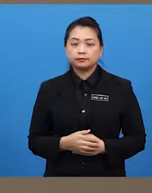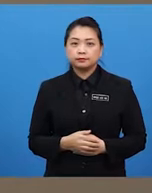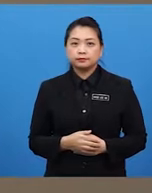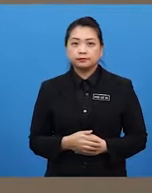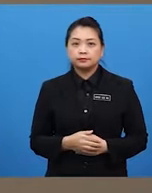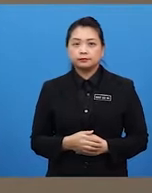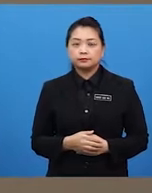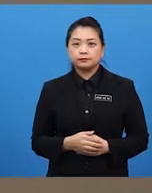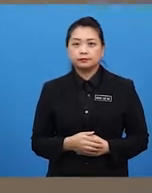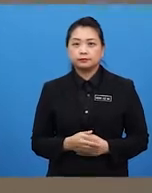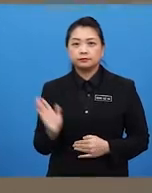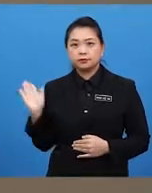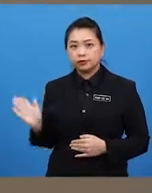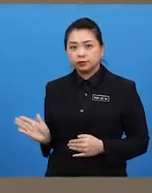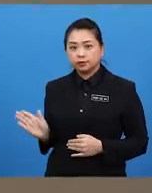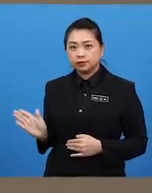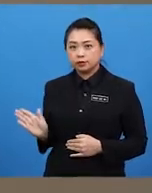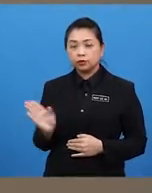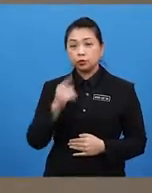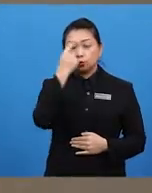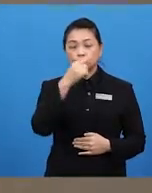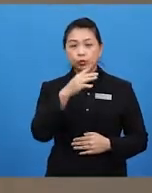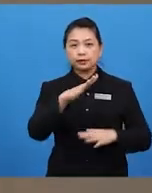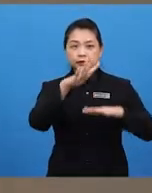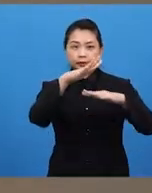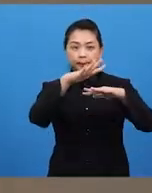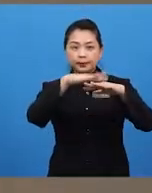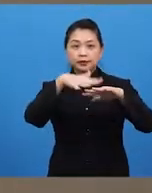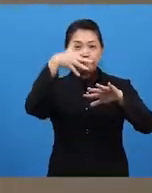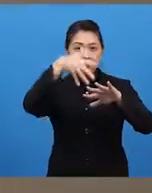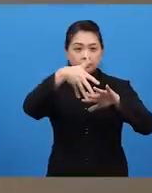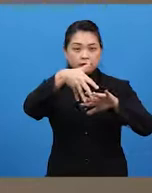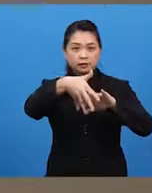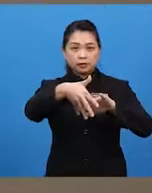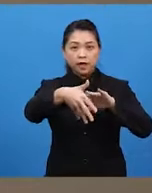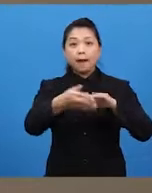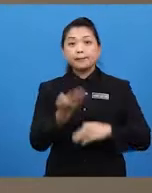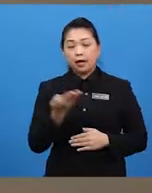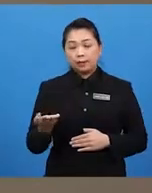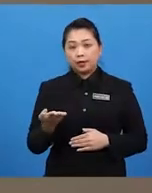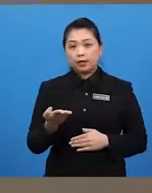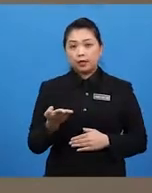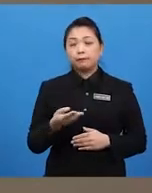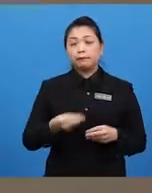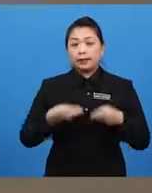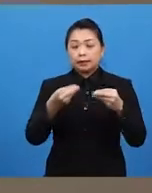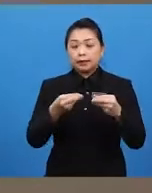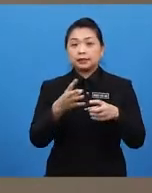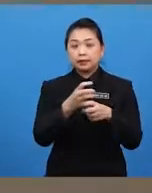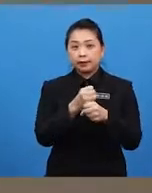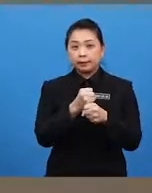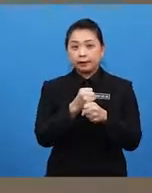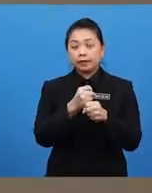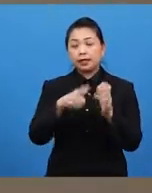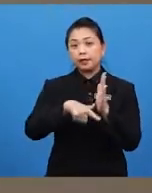Hai kegunaan ialah untuk menepis bahan-bahan yang telah dikisahkan bagi mendapatkan tekstur